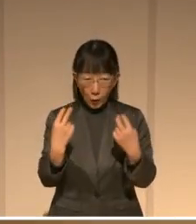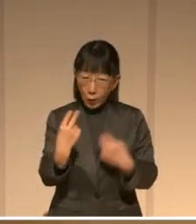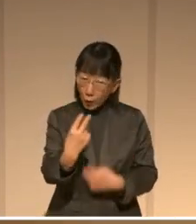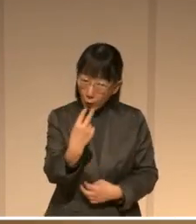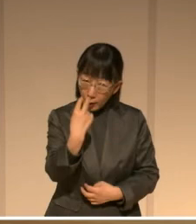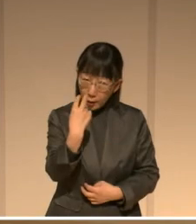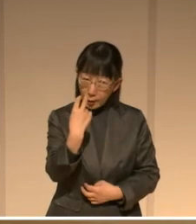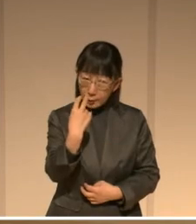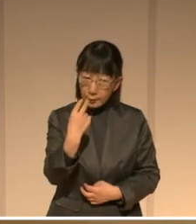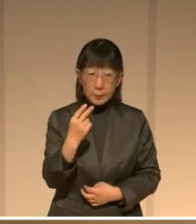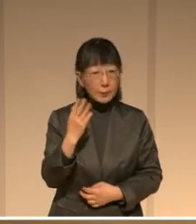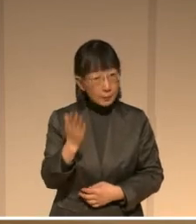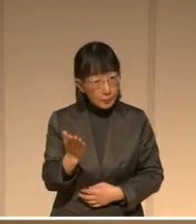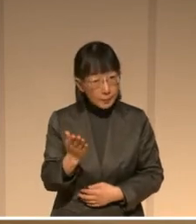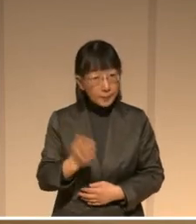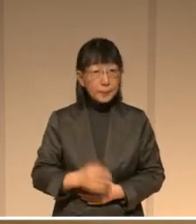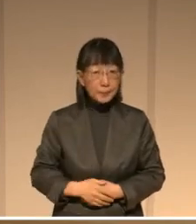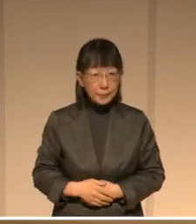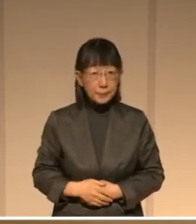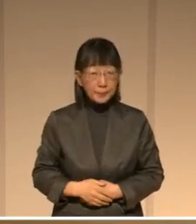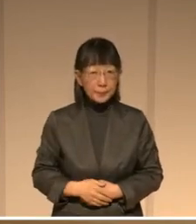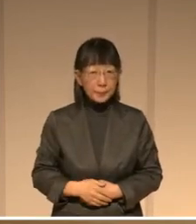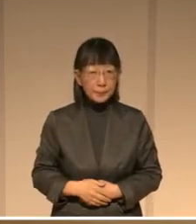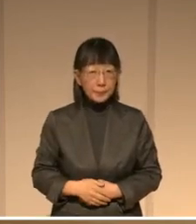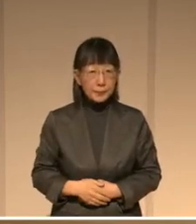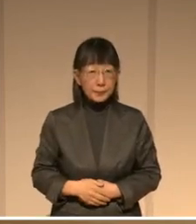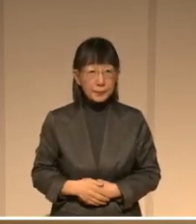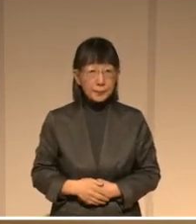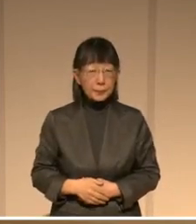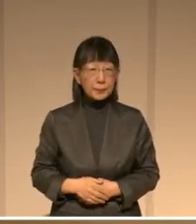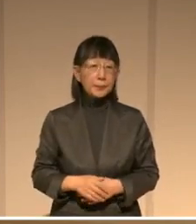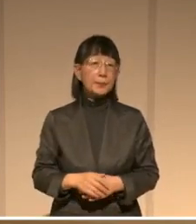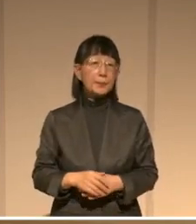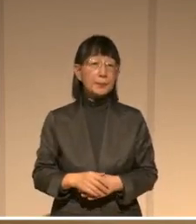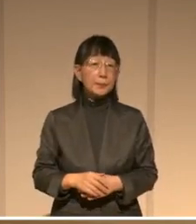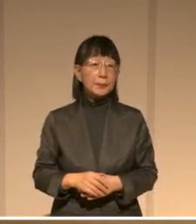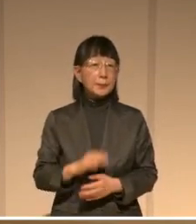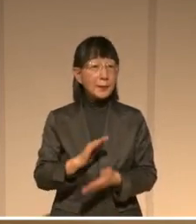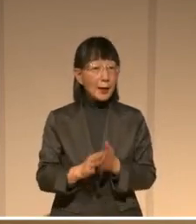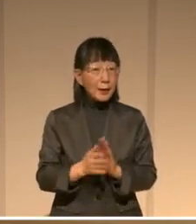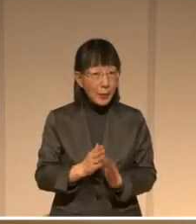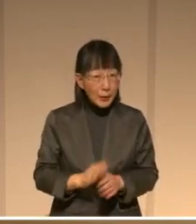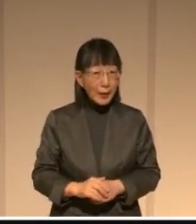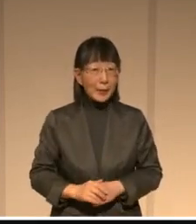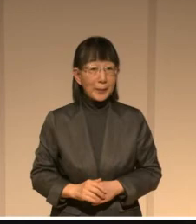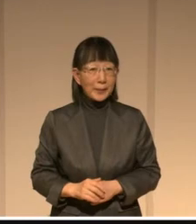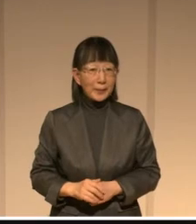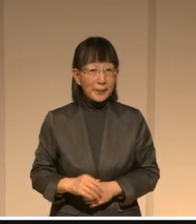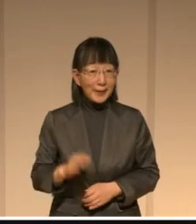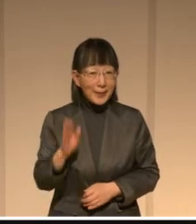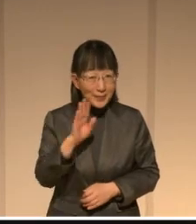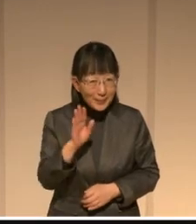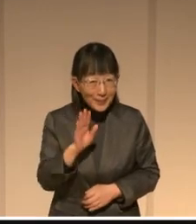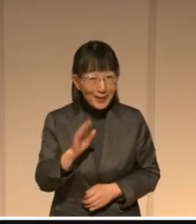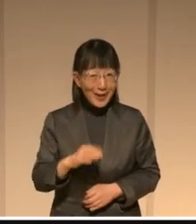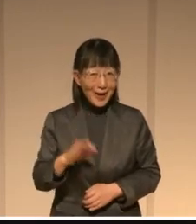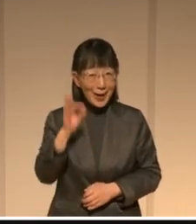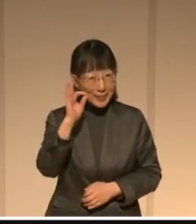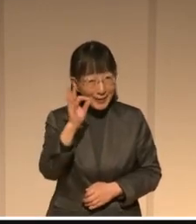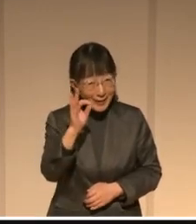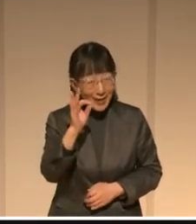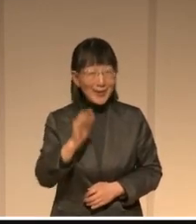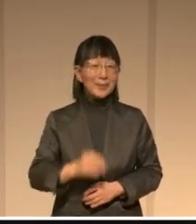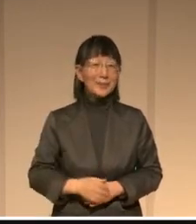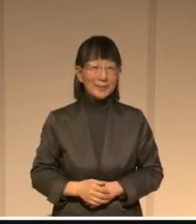そうですかじゃあちょっと改めてメッセージを見ているっていうので移管を